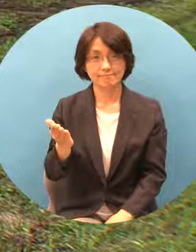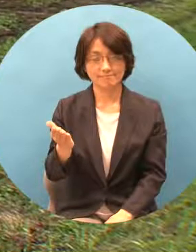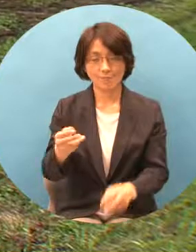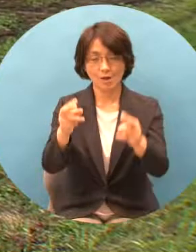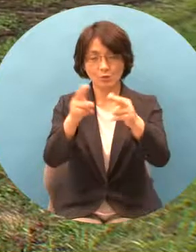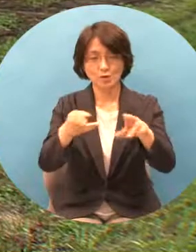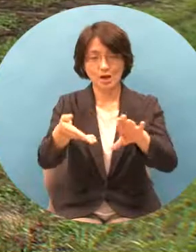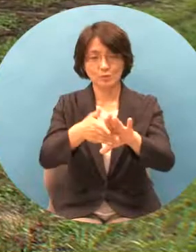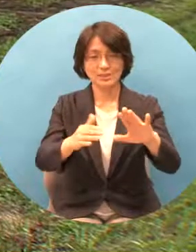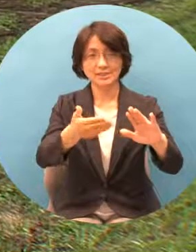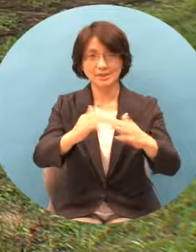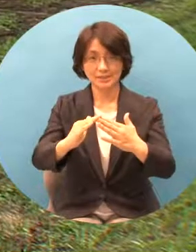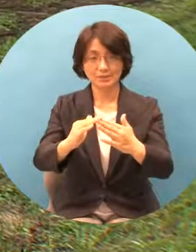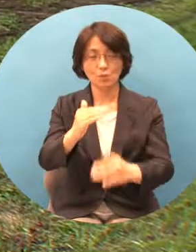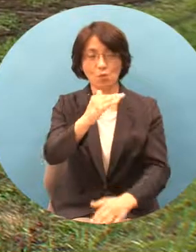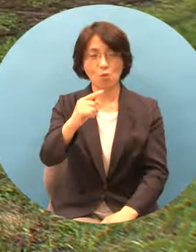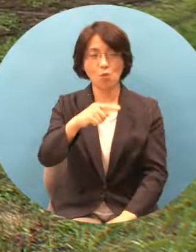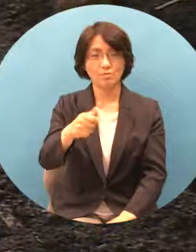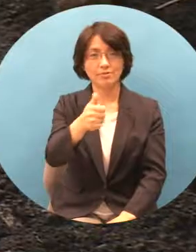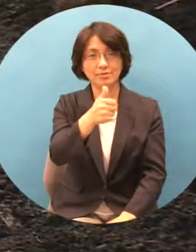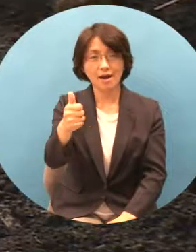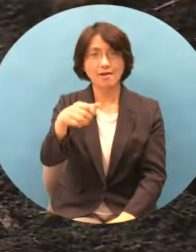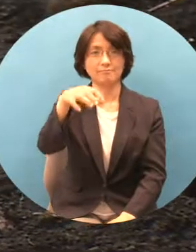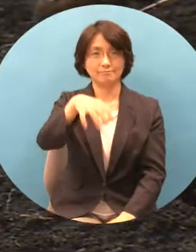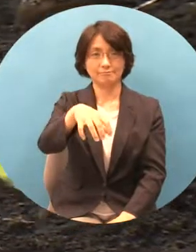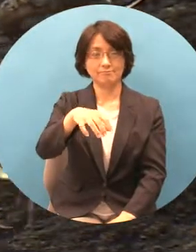町権田の畑です。